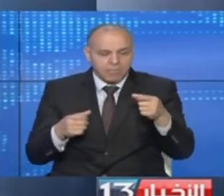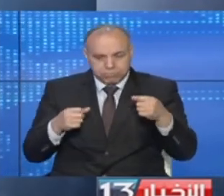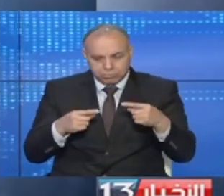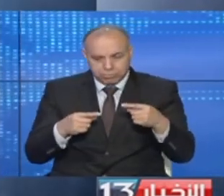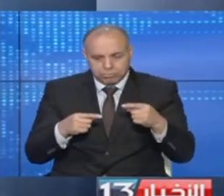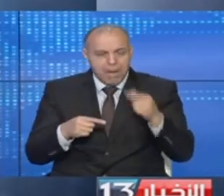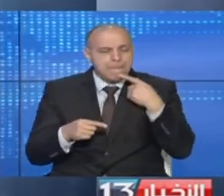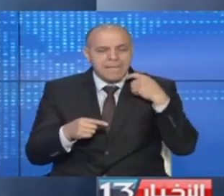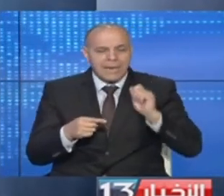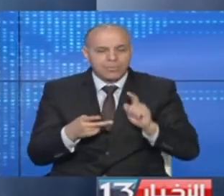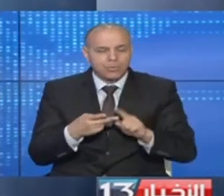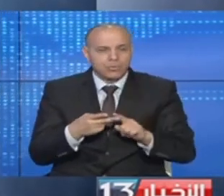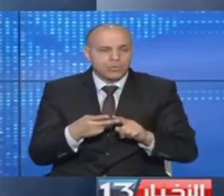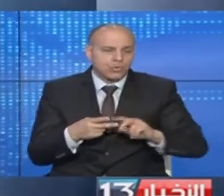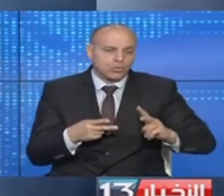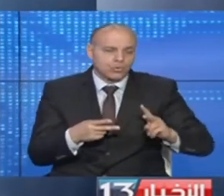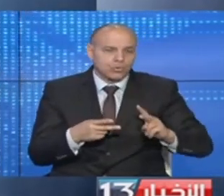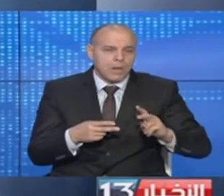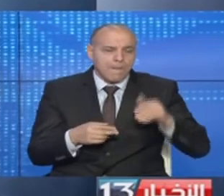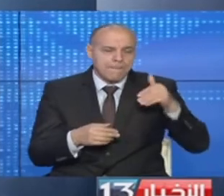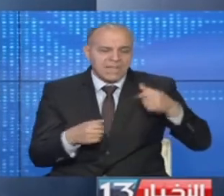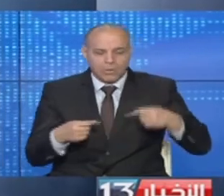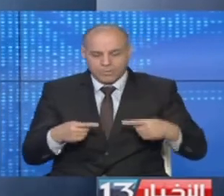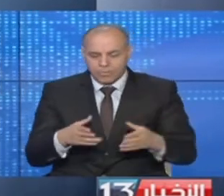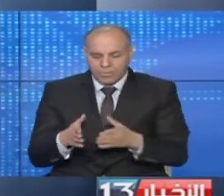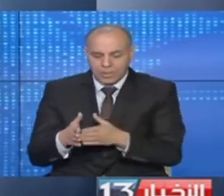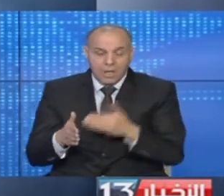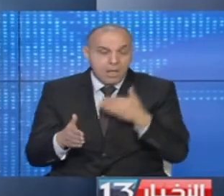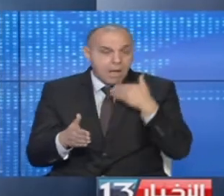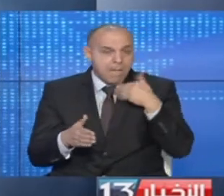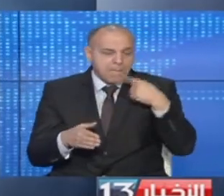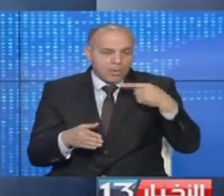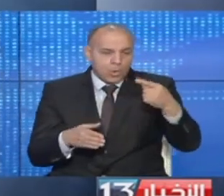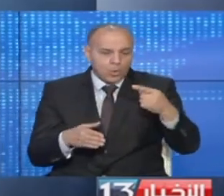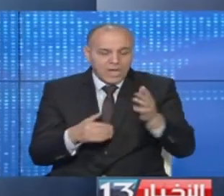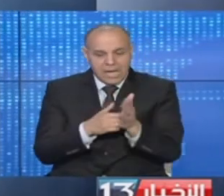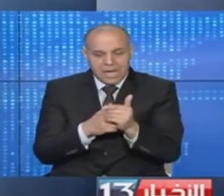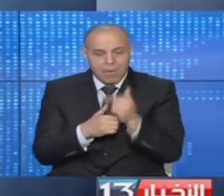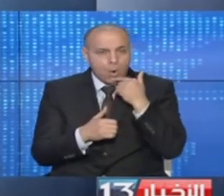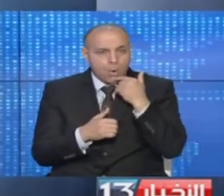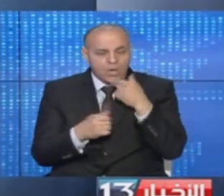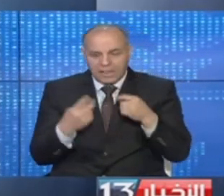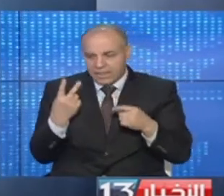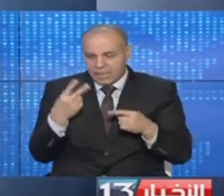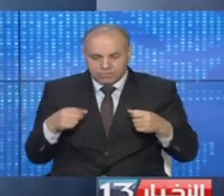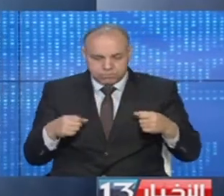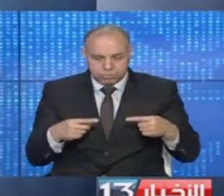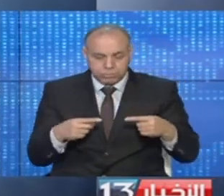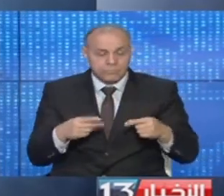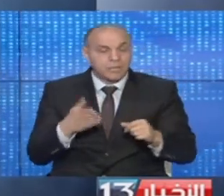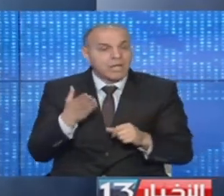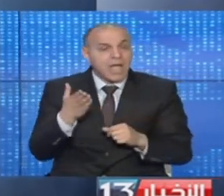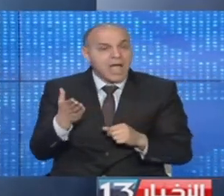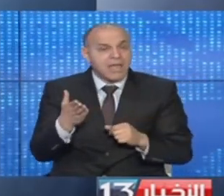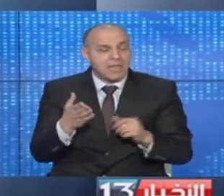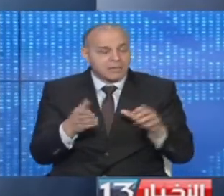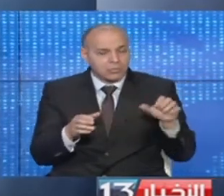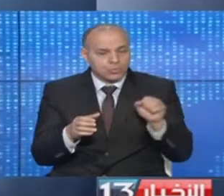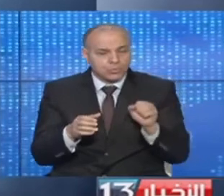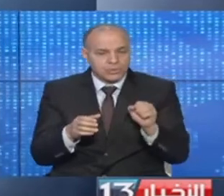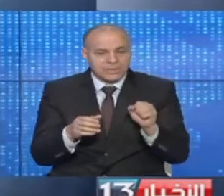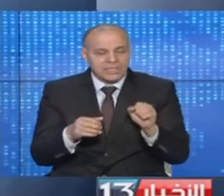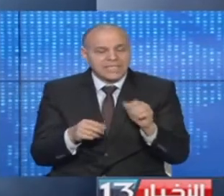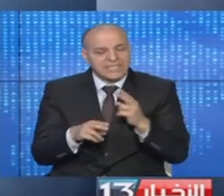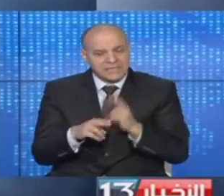مواجهة الملعب التونسي وضيفه نجم المتلوي. وتدور بعد غد الأربعاء القمة الثانية للجولة عندما يستقبل